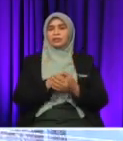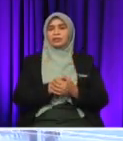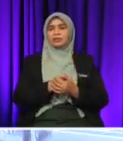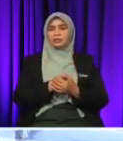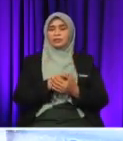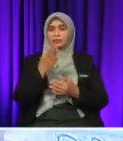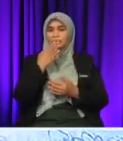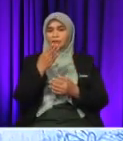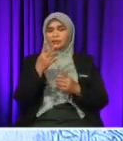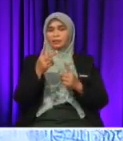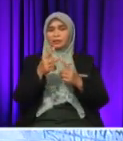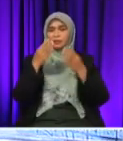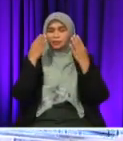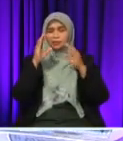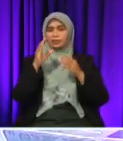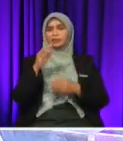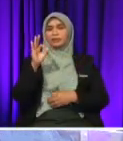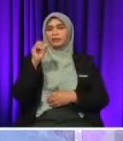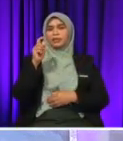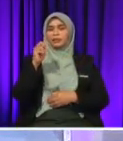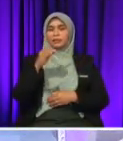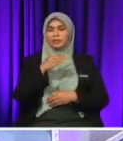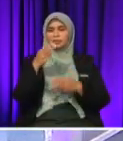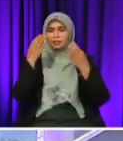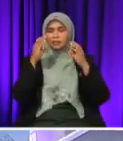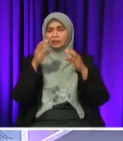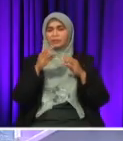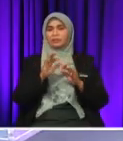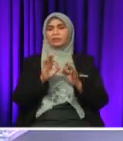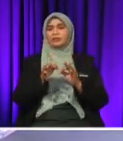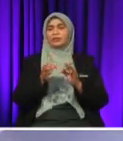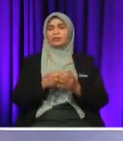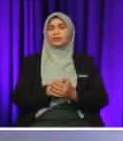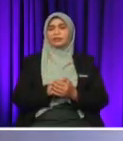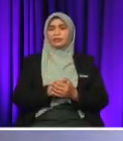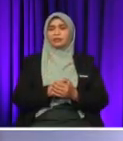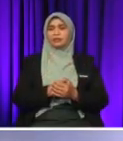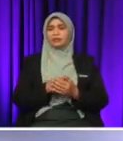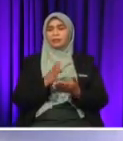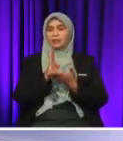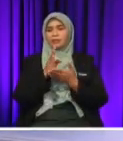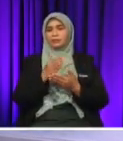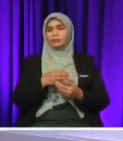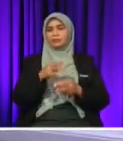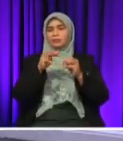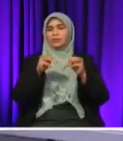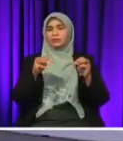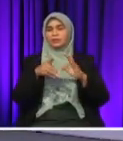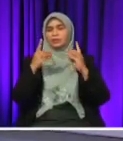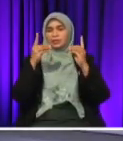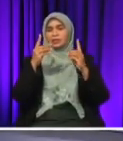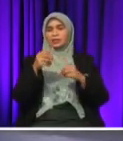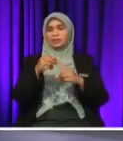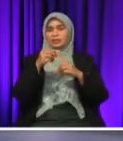dan Cikgu Nur Asmawati memberikan kita membantu juga murid-murid pendidikan nasional untuk